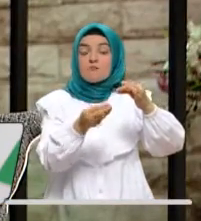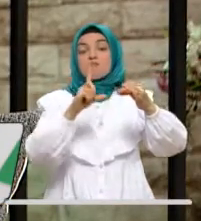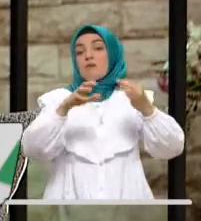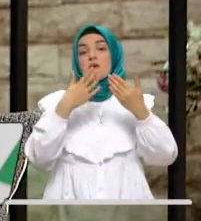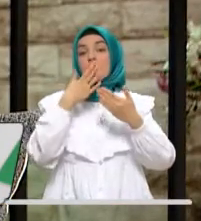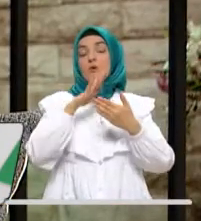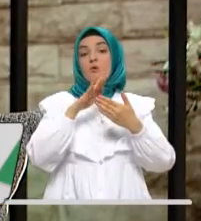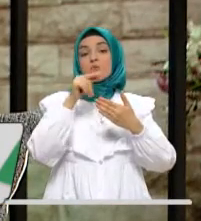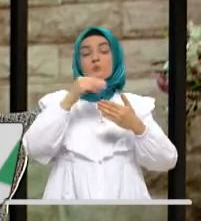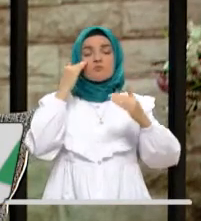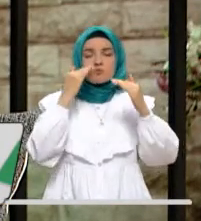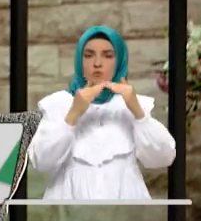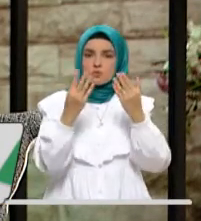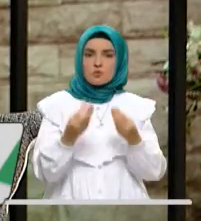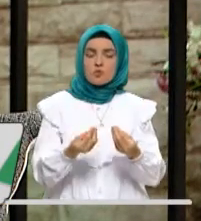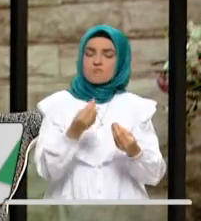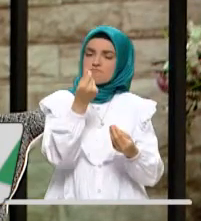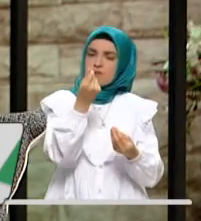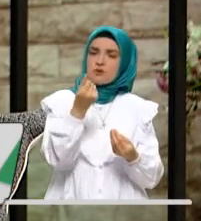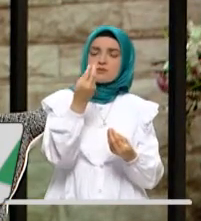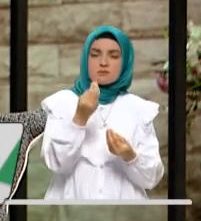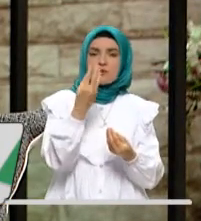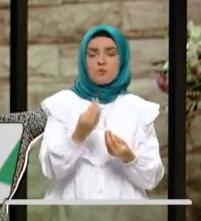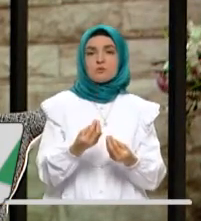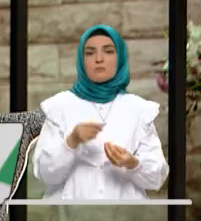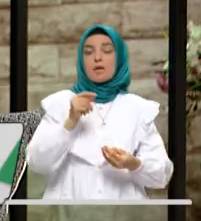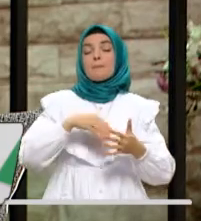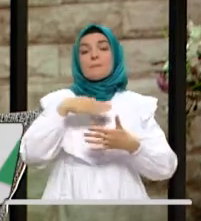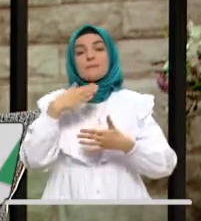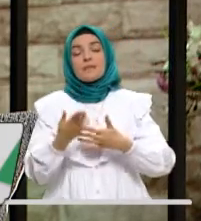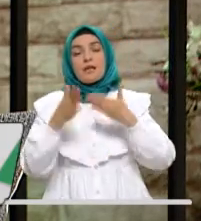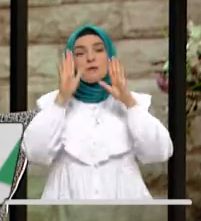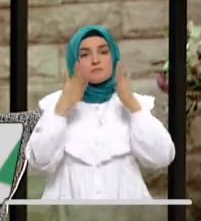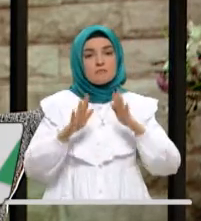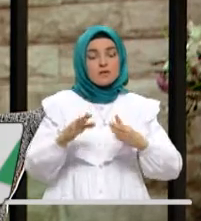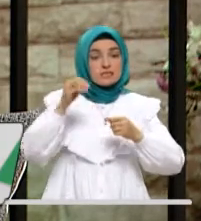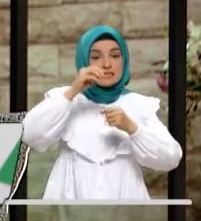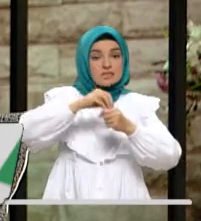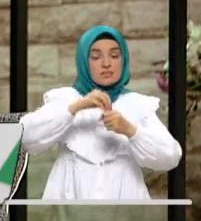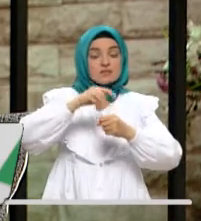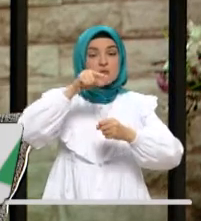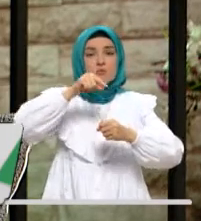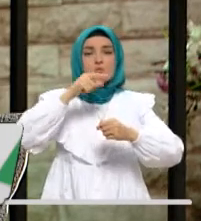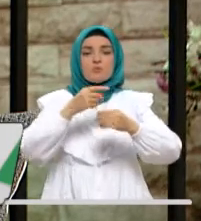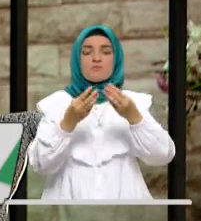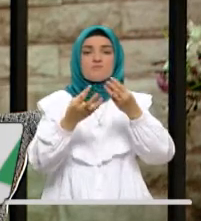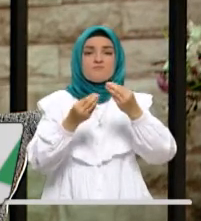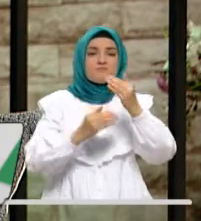daha uyguna mal edebilir. Hı hı. O açıdan yoksa diğer parlatıcıların mecburen içerisinde o daha